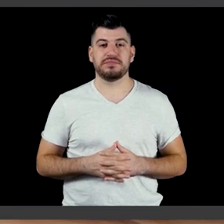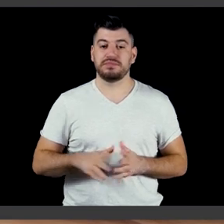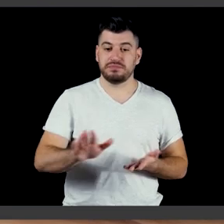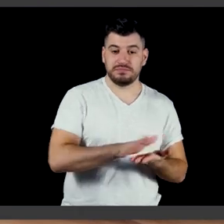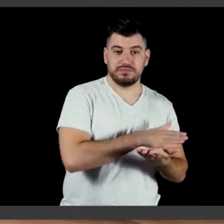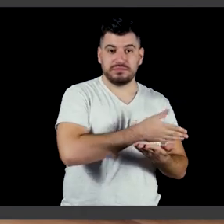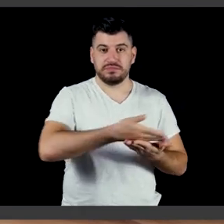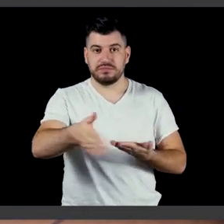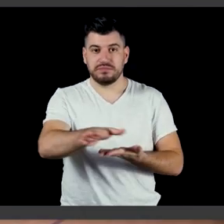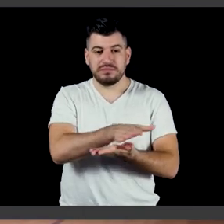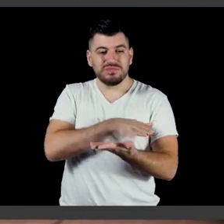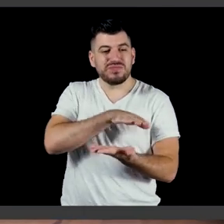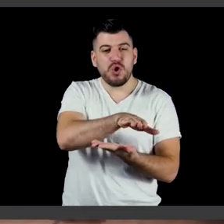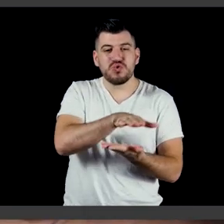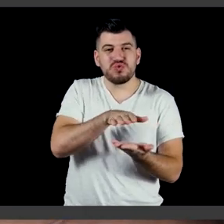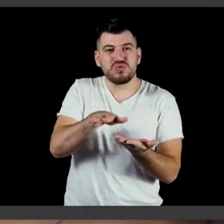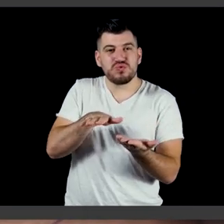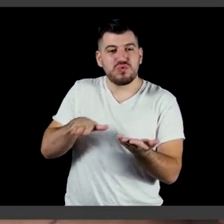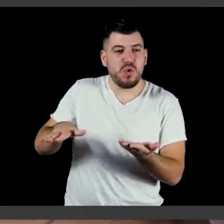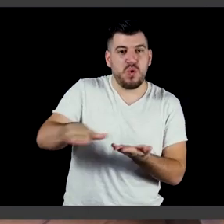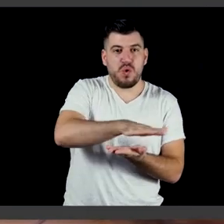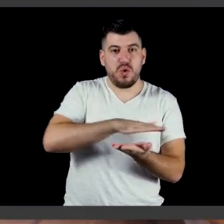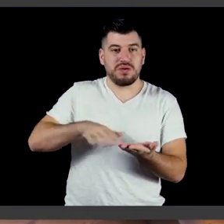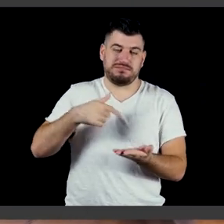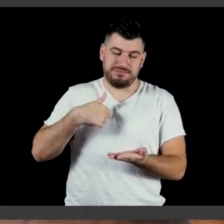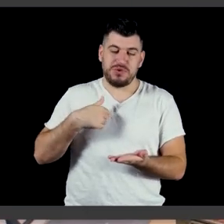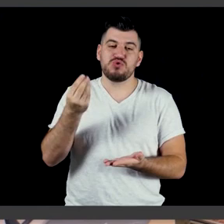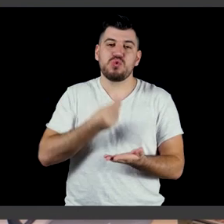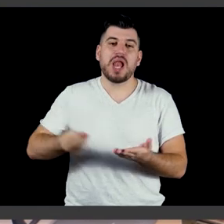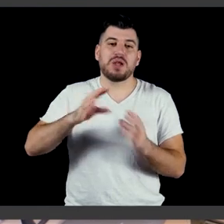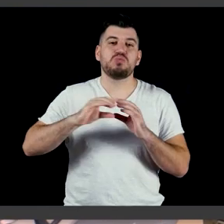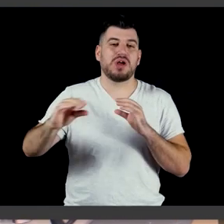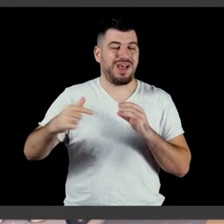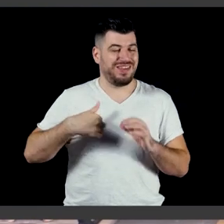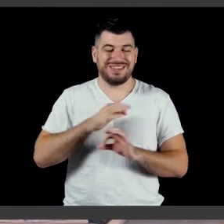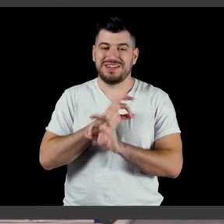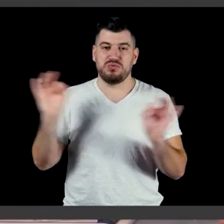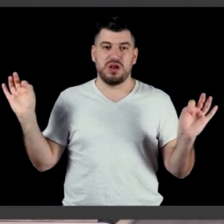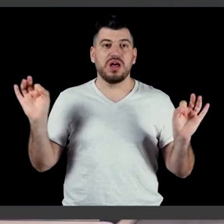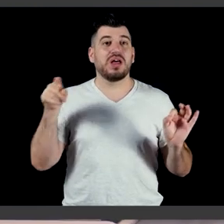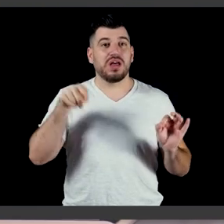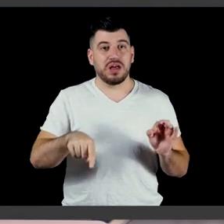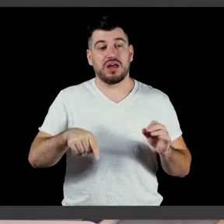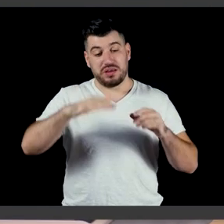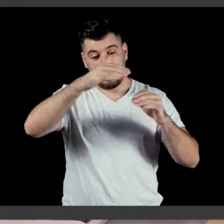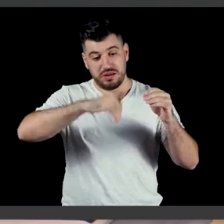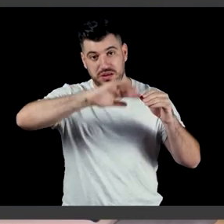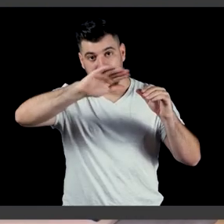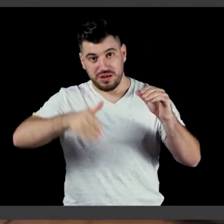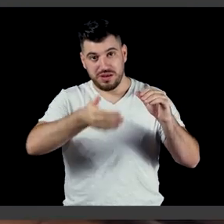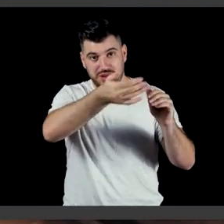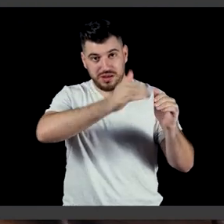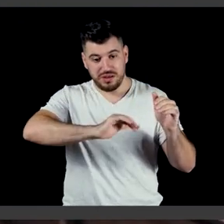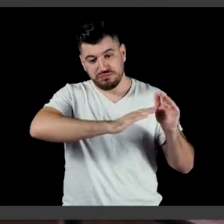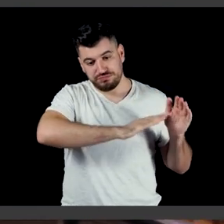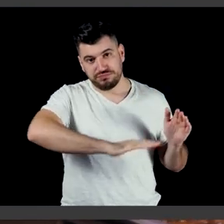Απλώνω, πάει παντού. Δεν σας λέω ότι κάνω το καλύτερο μουσακά, το εννοώ. Μαρίζ. Και ρίχνουμε όλη αυτή την υπέροχη μπεσαμέλα